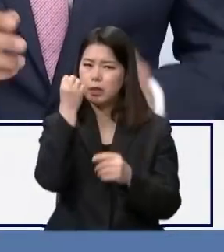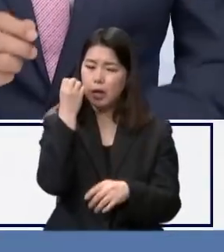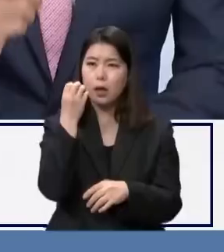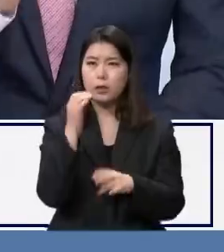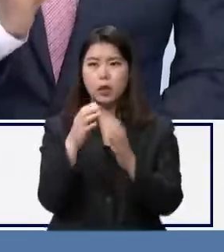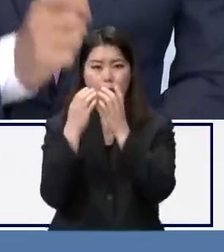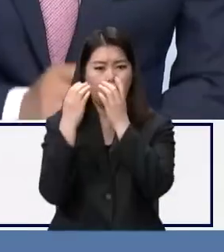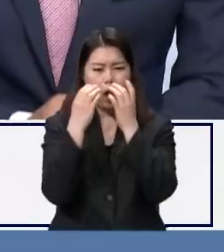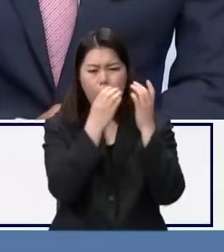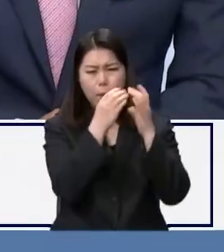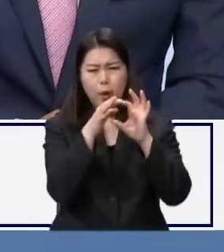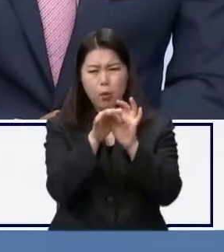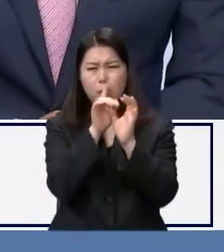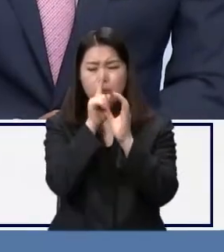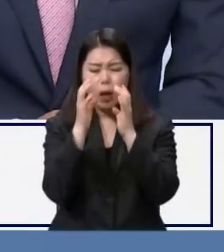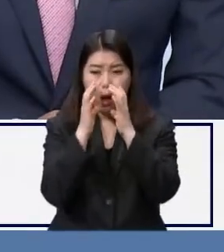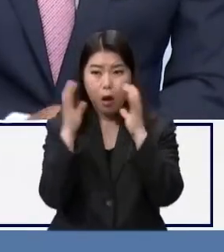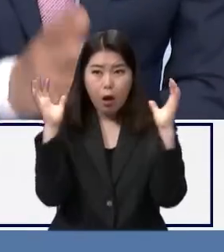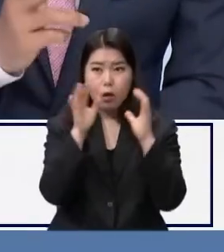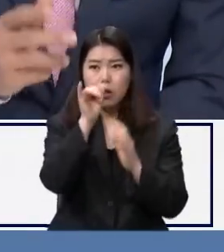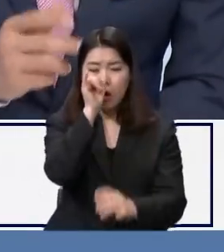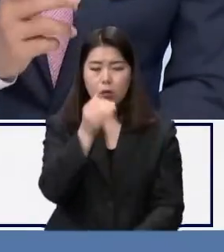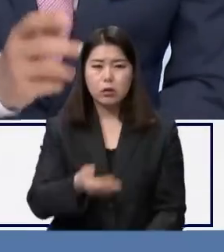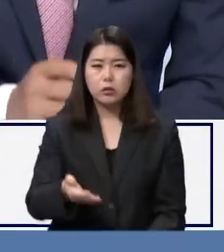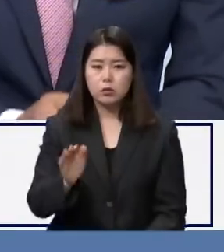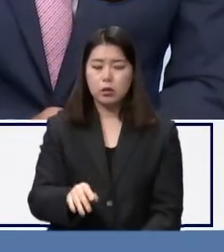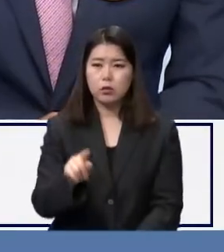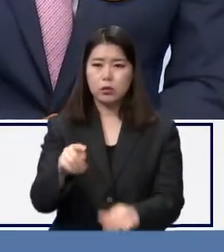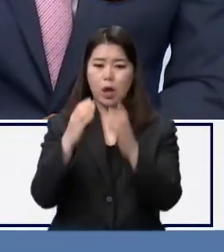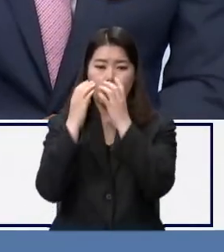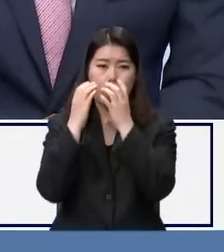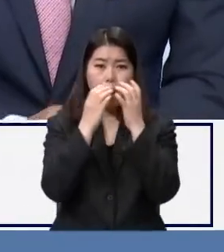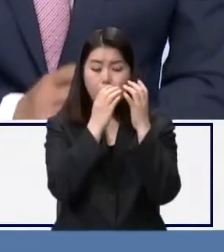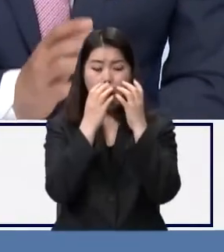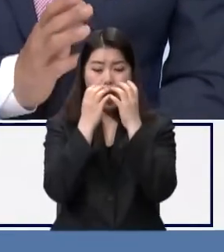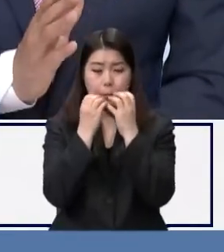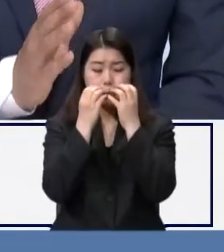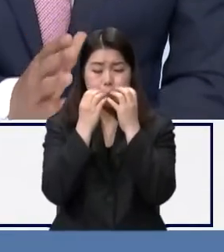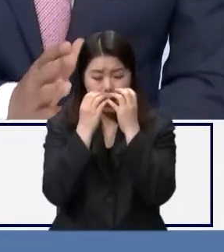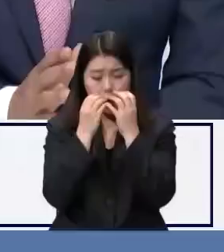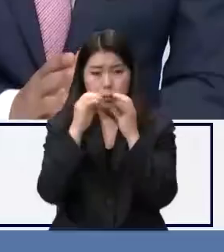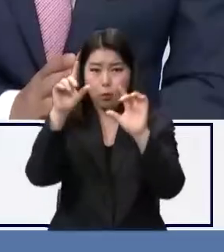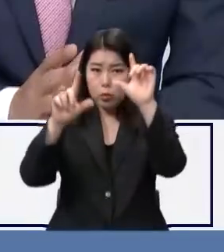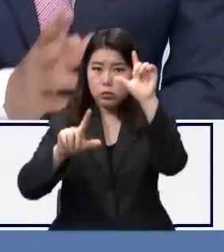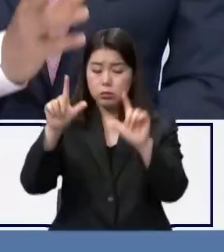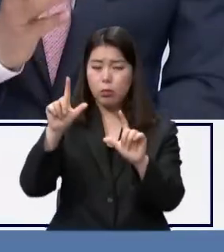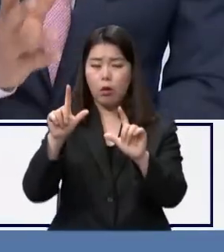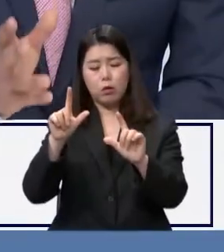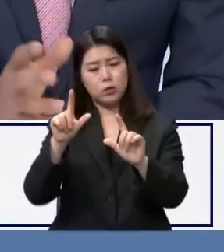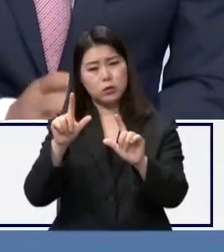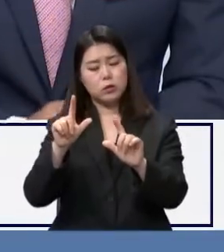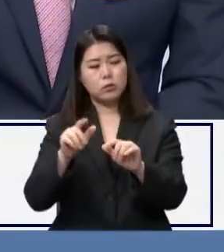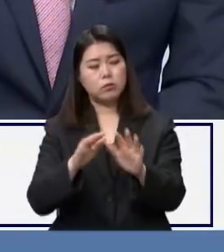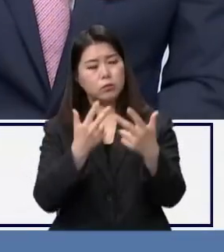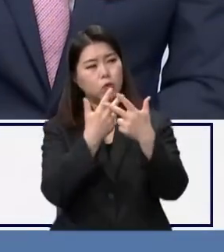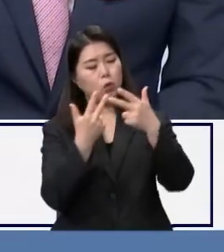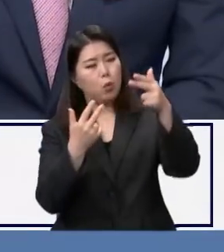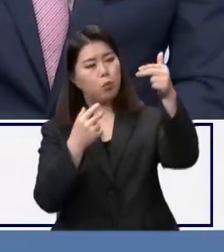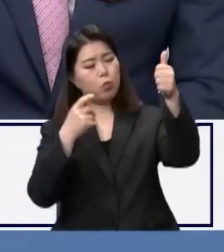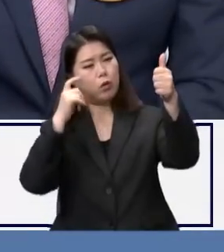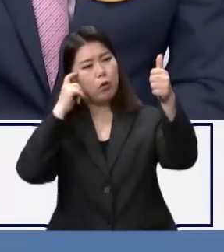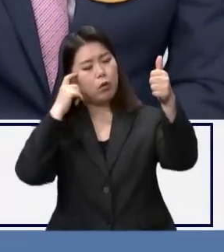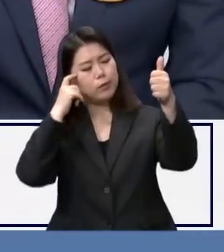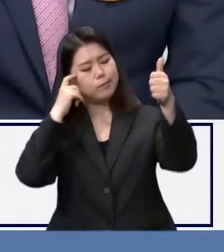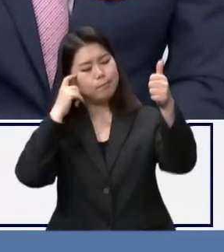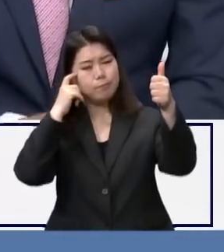상황에서 수박을 드셨던 그 정치적인 약간 상징적 사진이 저는 이재명 대표가이 상황을 어떻게 인식하고 있는지를